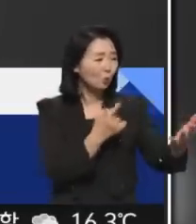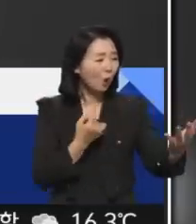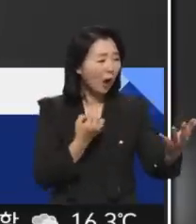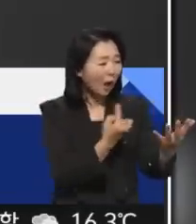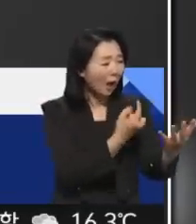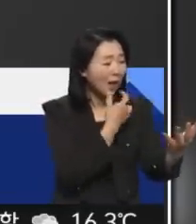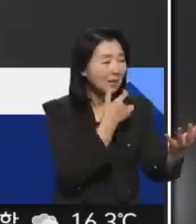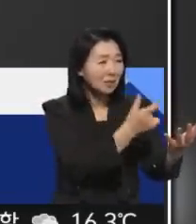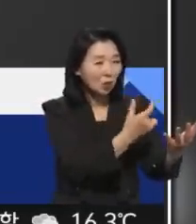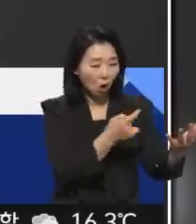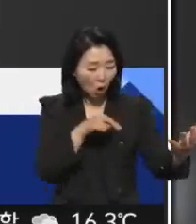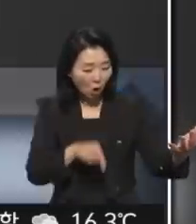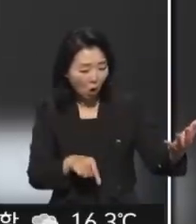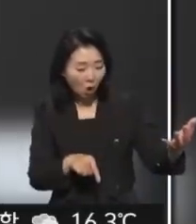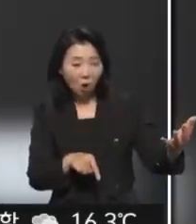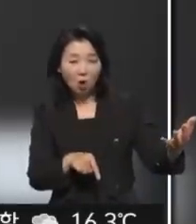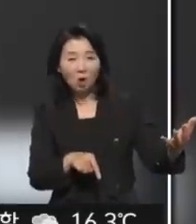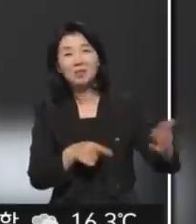인식을 공유하고 있기 때문에